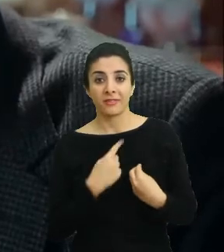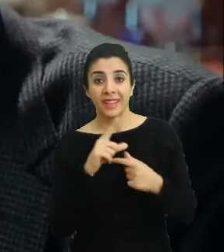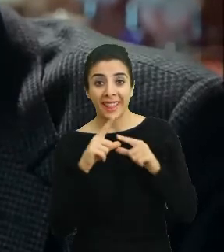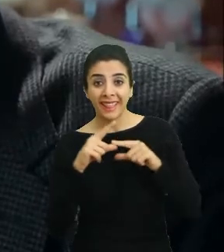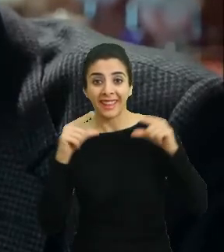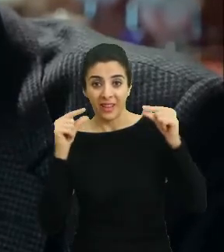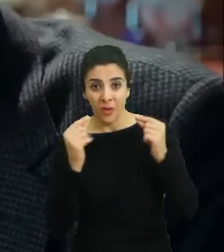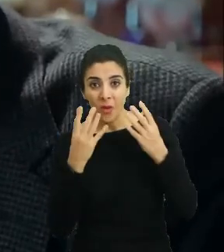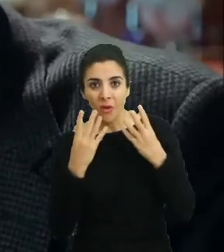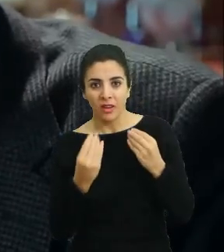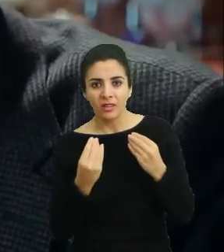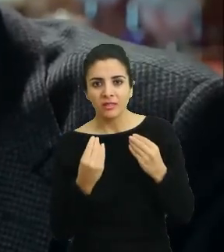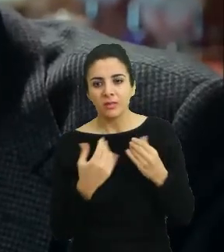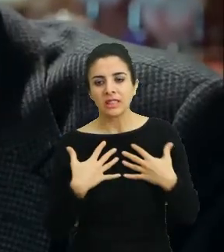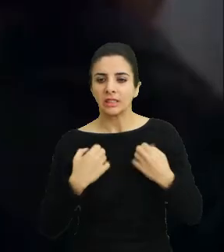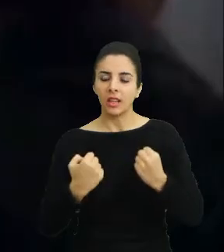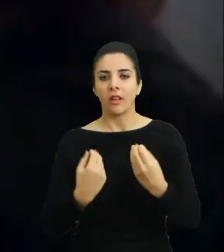tebessümün şifa.